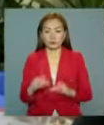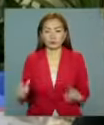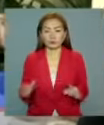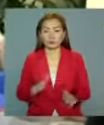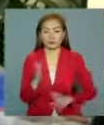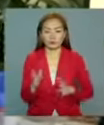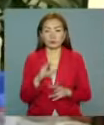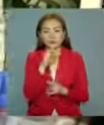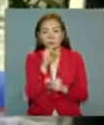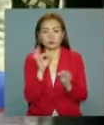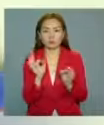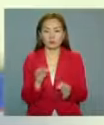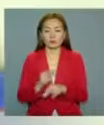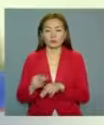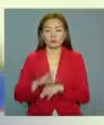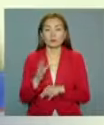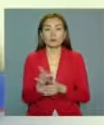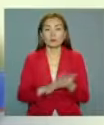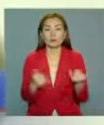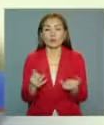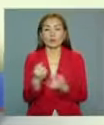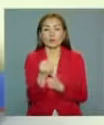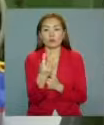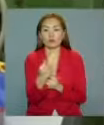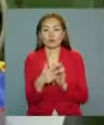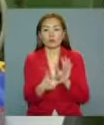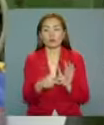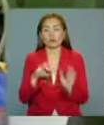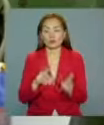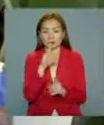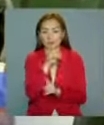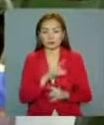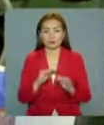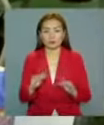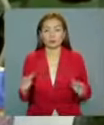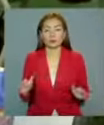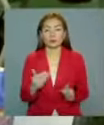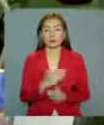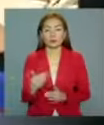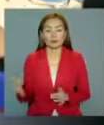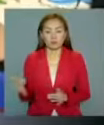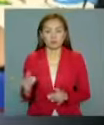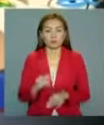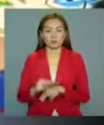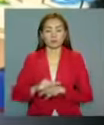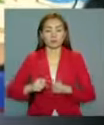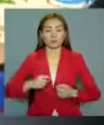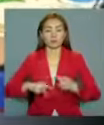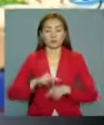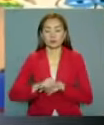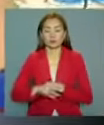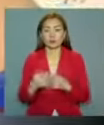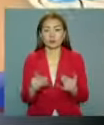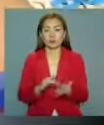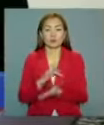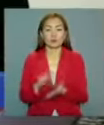Бөбектердің іс-қимыл, сөйлеу-моторикасын дамытады. Сондай-ақ 13-18 жас аралығындағы ерекше қажеттілігі бар жасөспірімдерді кәсіпке баулиды. Бүгінгі